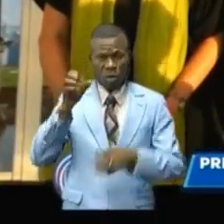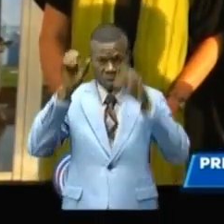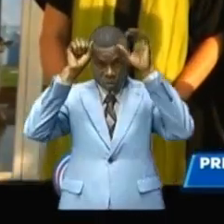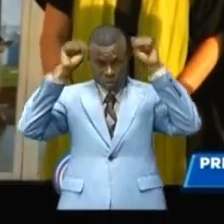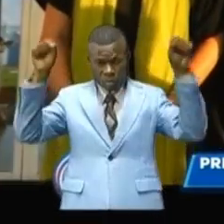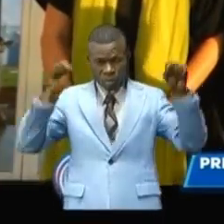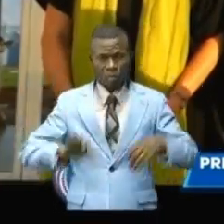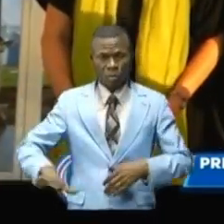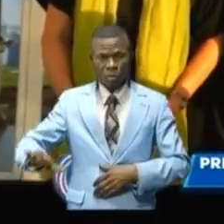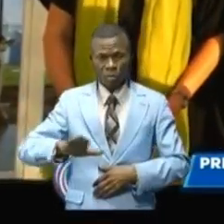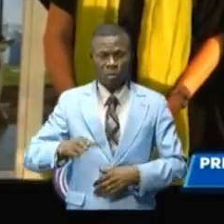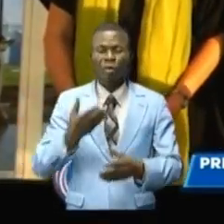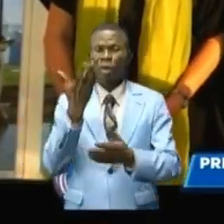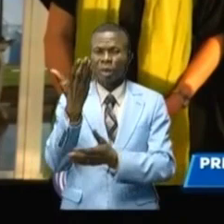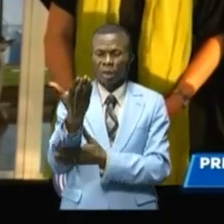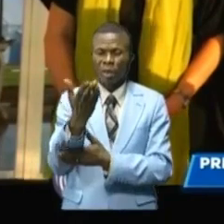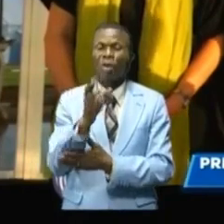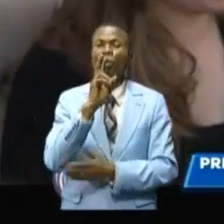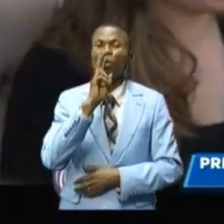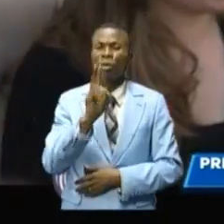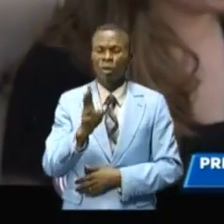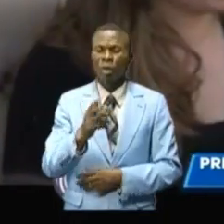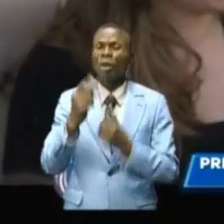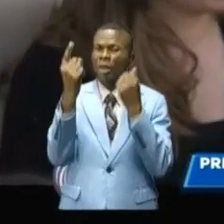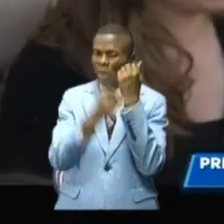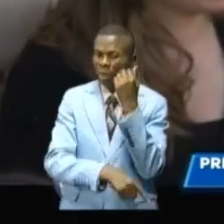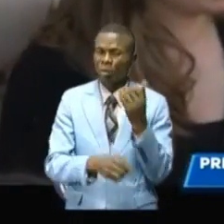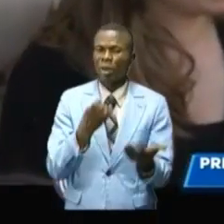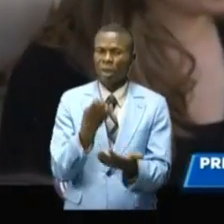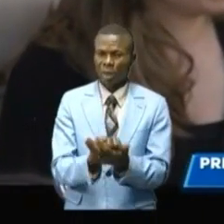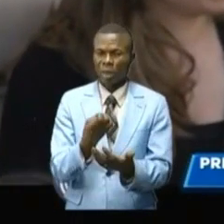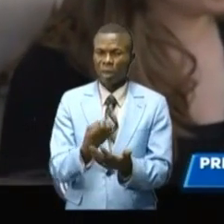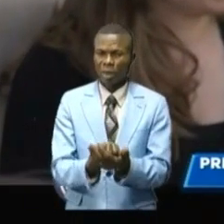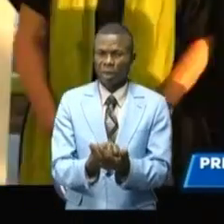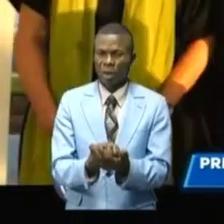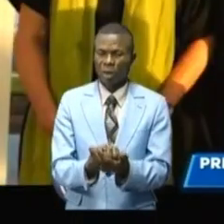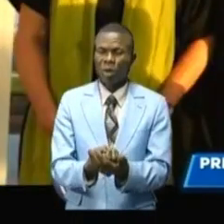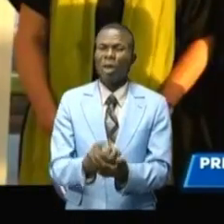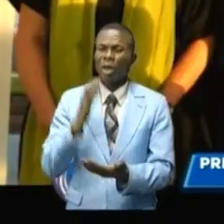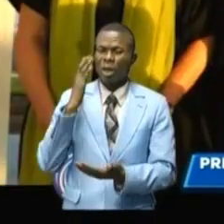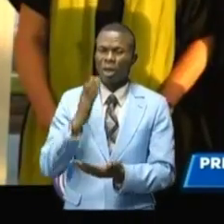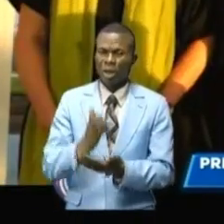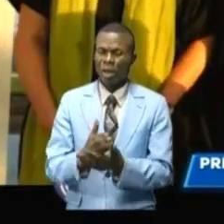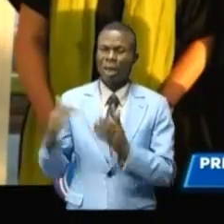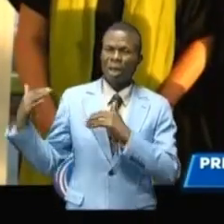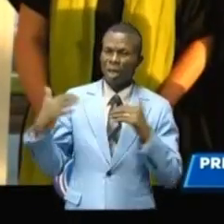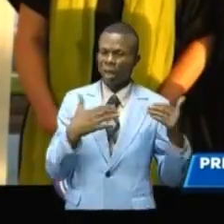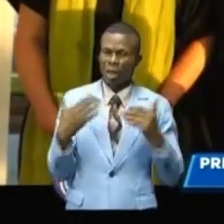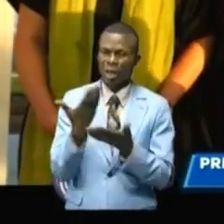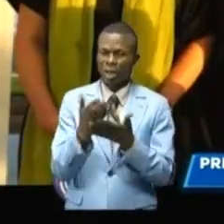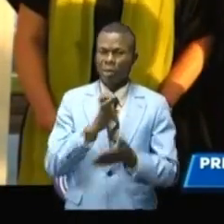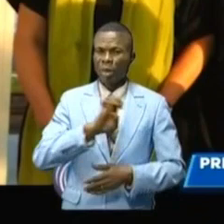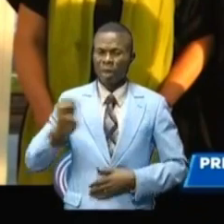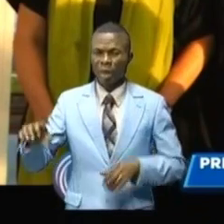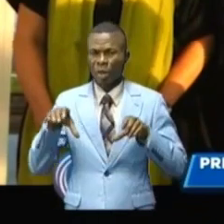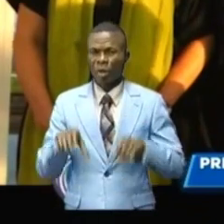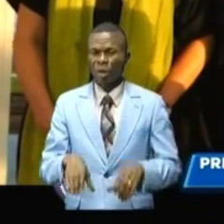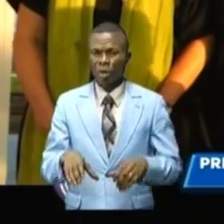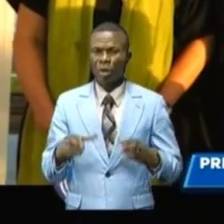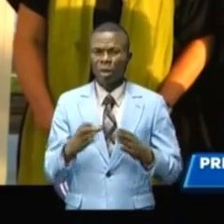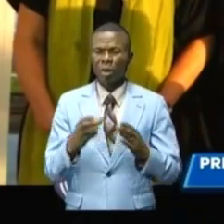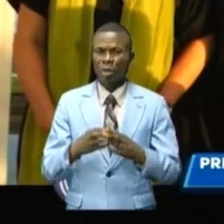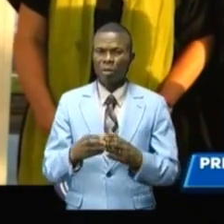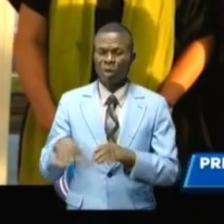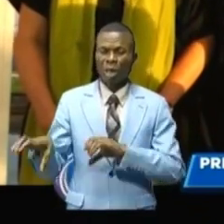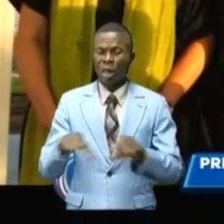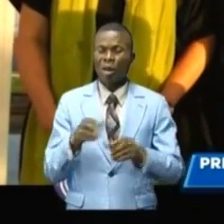président a clairement demandé des sanctions économiques. Il faut arrêter l'agression au l'Est Congo avec des